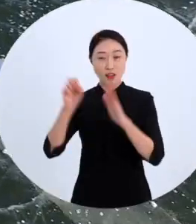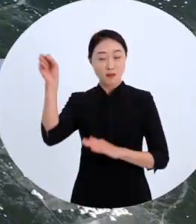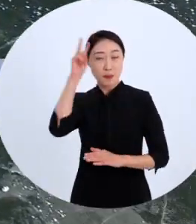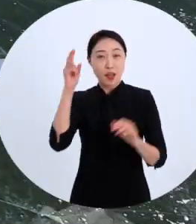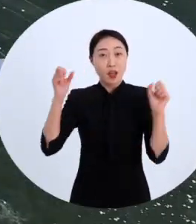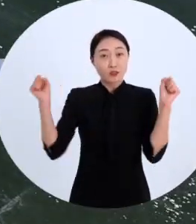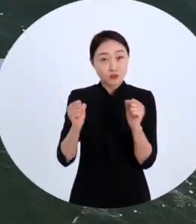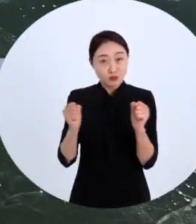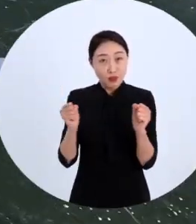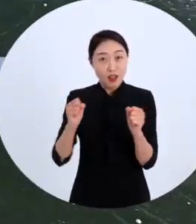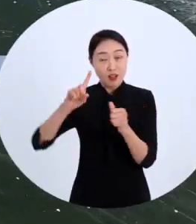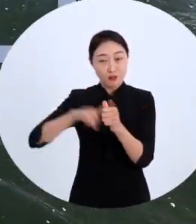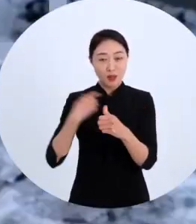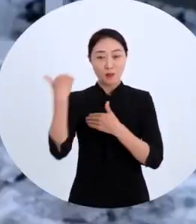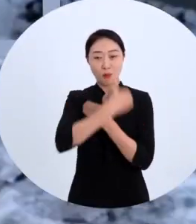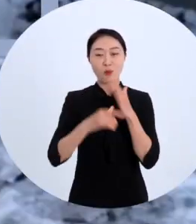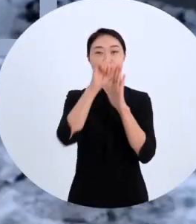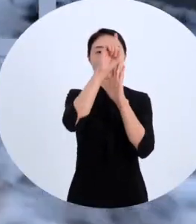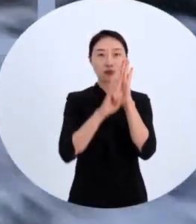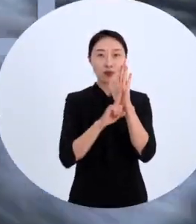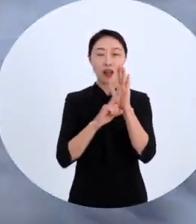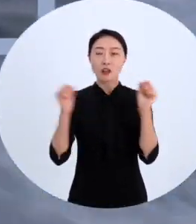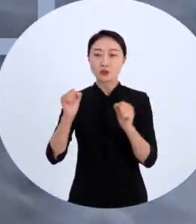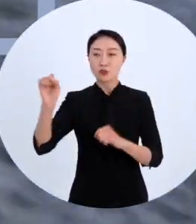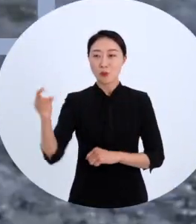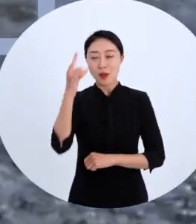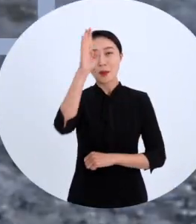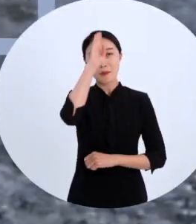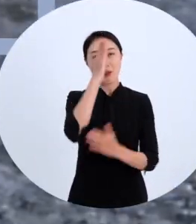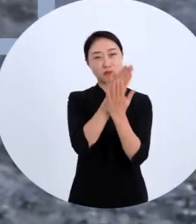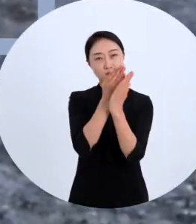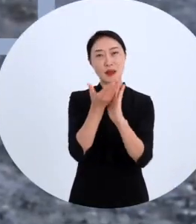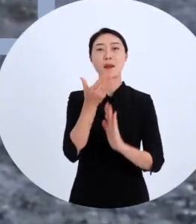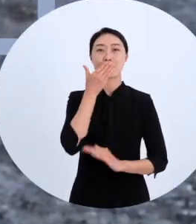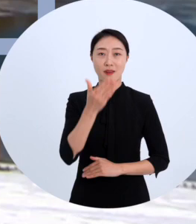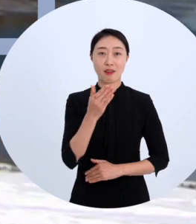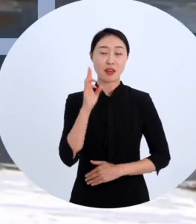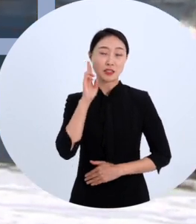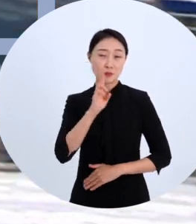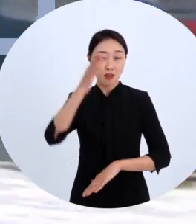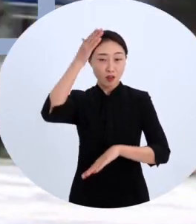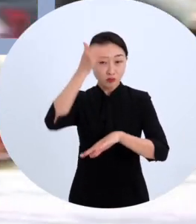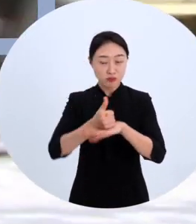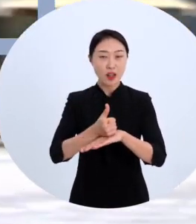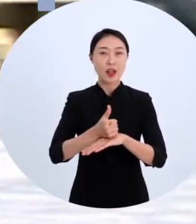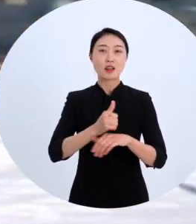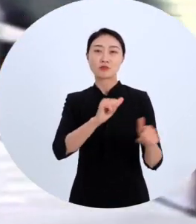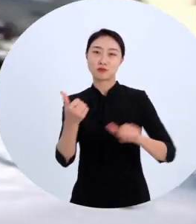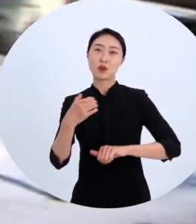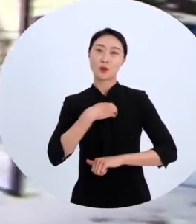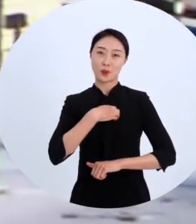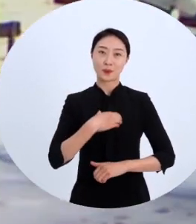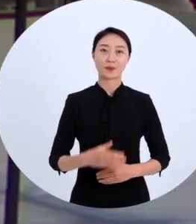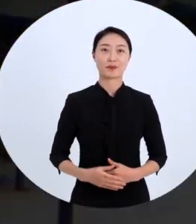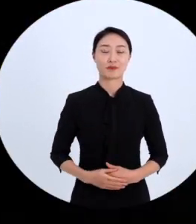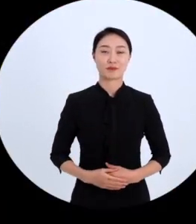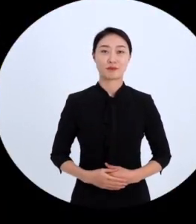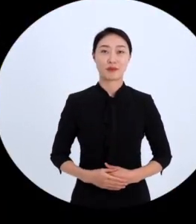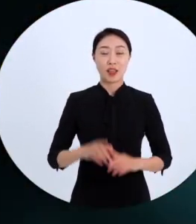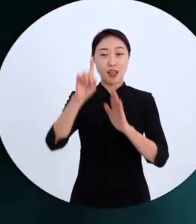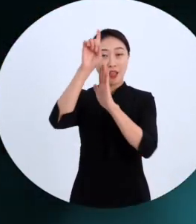기운이 갑자기 떨어지는 한파에는 저체온증, 동상 등 한랭 질환이 생길 수 있으며 심할 경우 사망에 이를 수